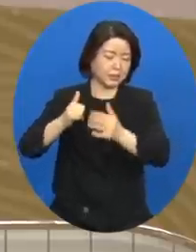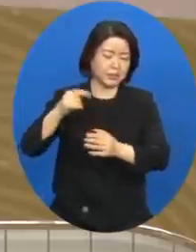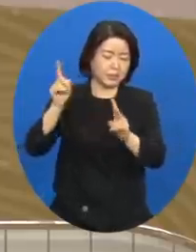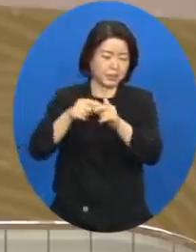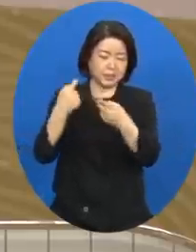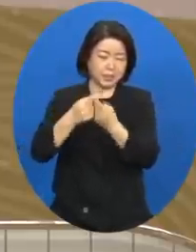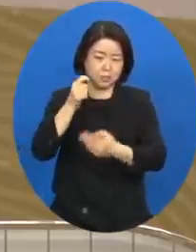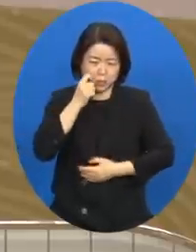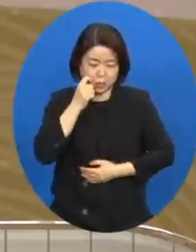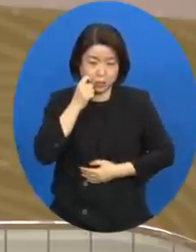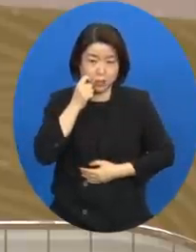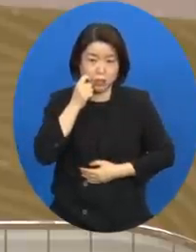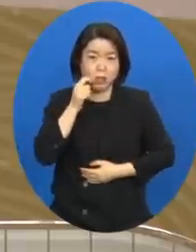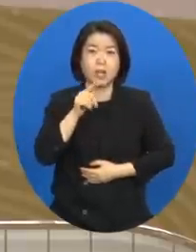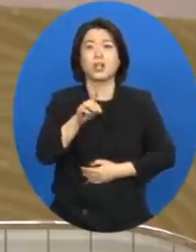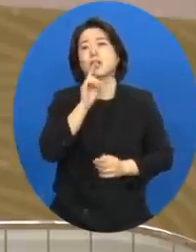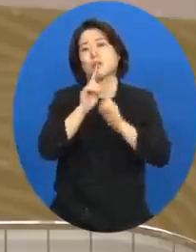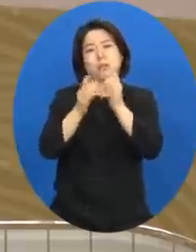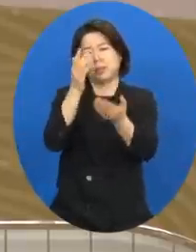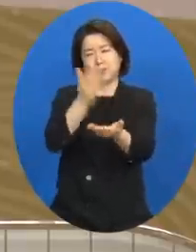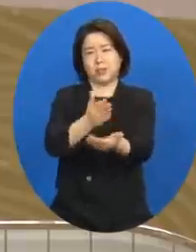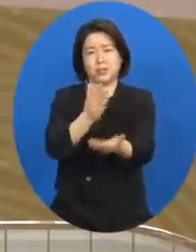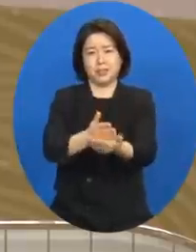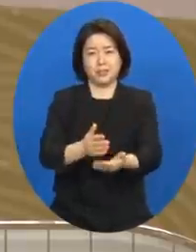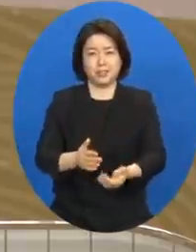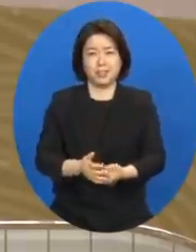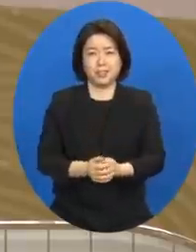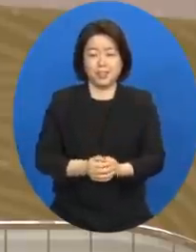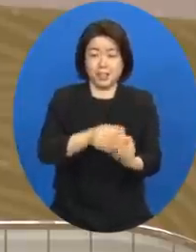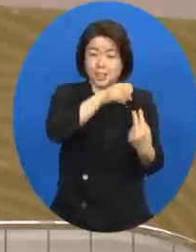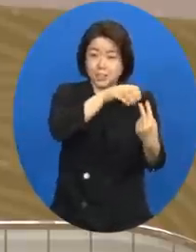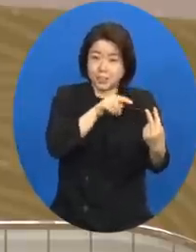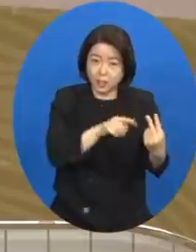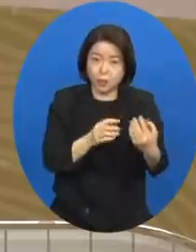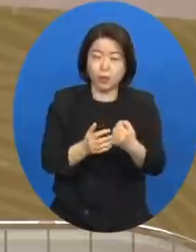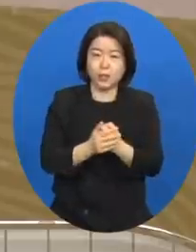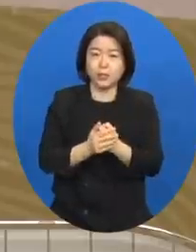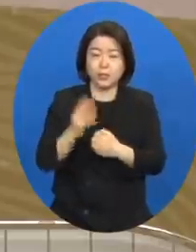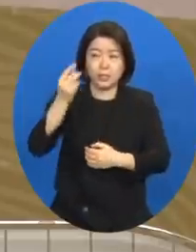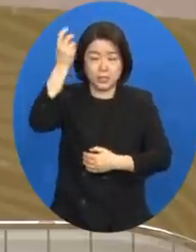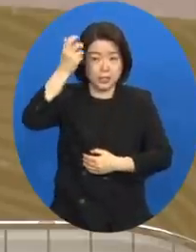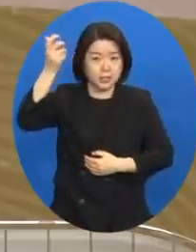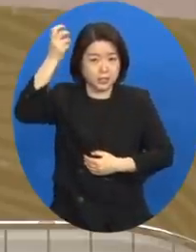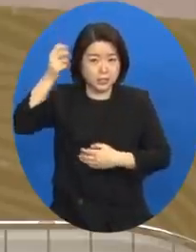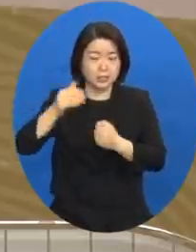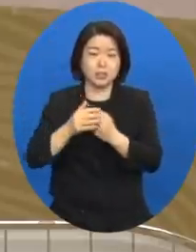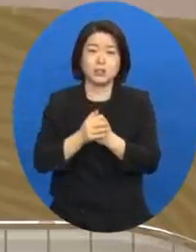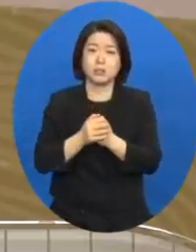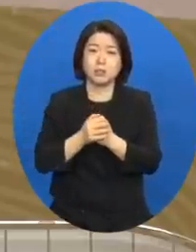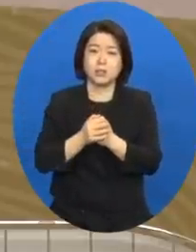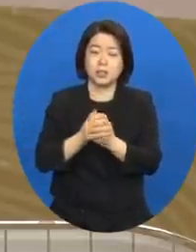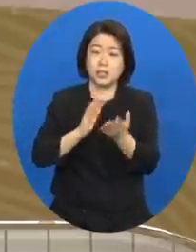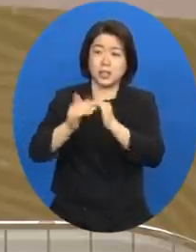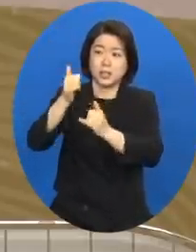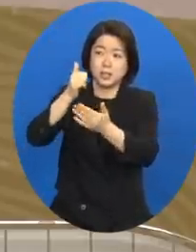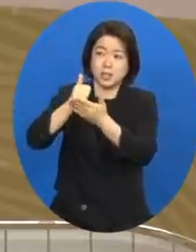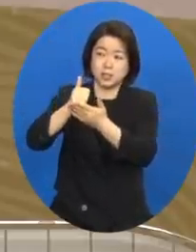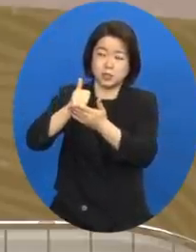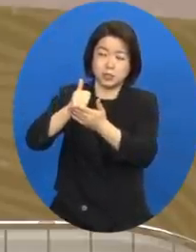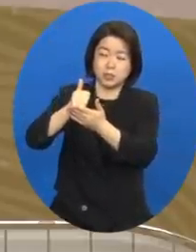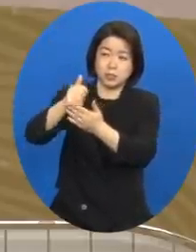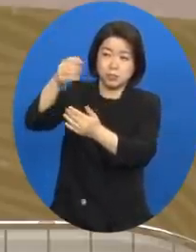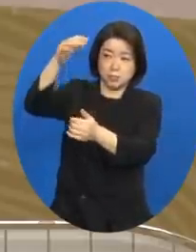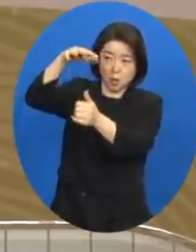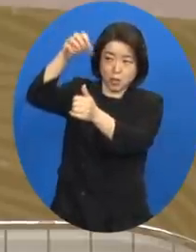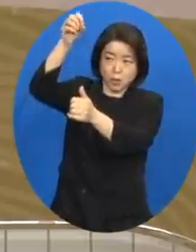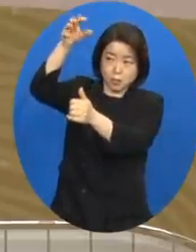그렇게 말하지 마세요. 여러분, 세례요한은 성령께서 예수님에게 머리에 임하시는